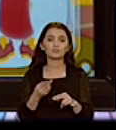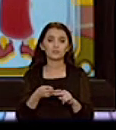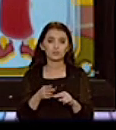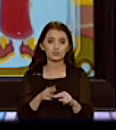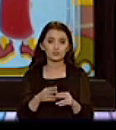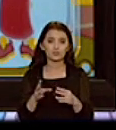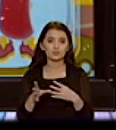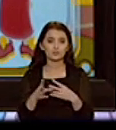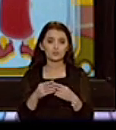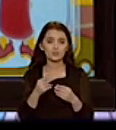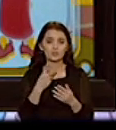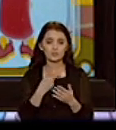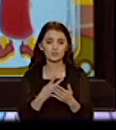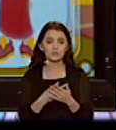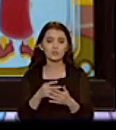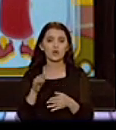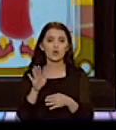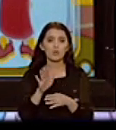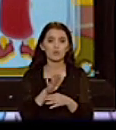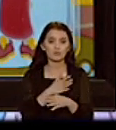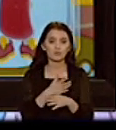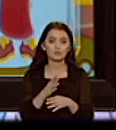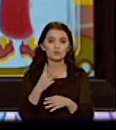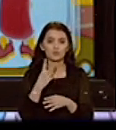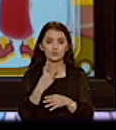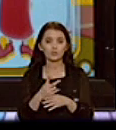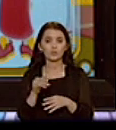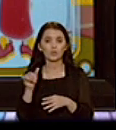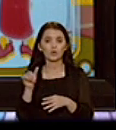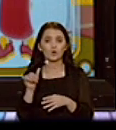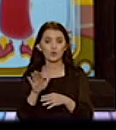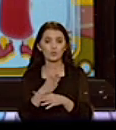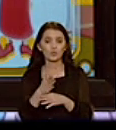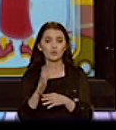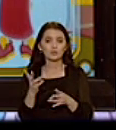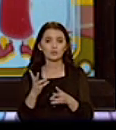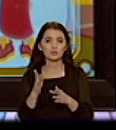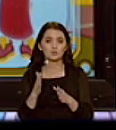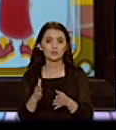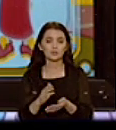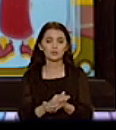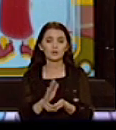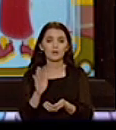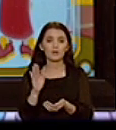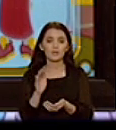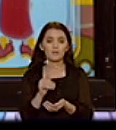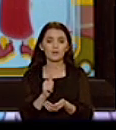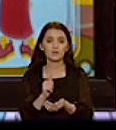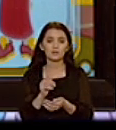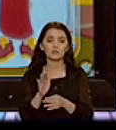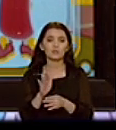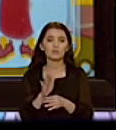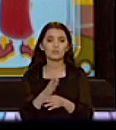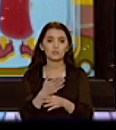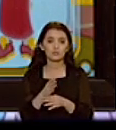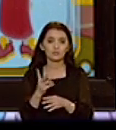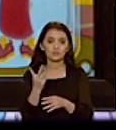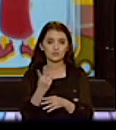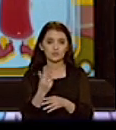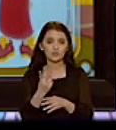uchun biz bo'linuvchini bo'linmaga bo'lishimiz kerak va bo'linuvchi